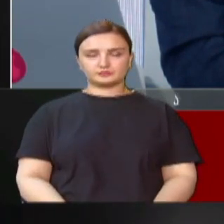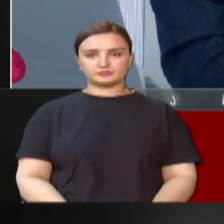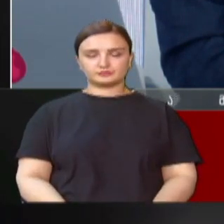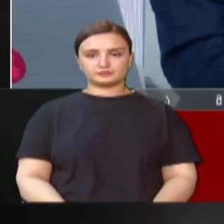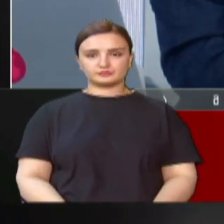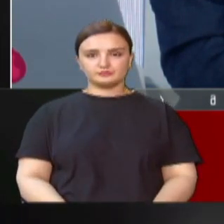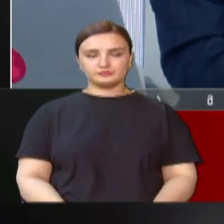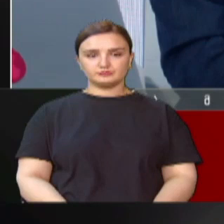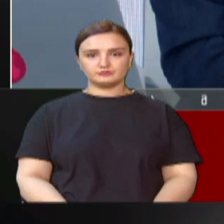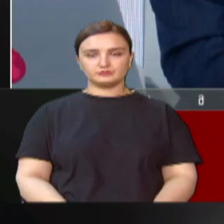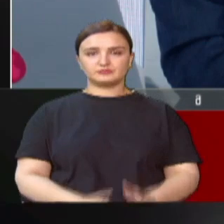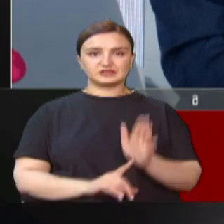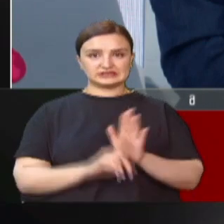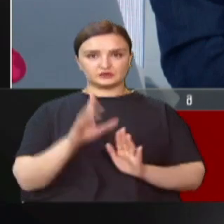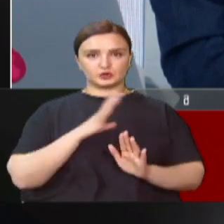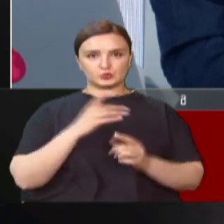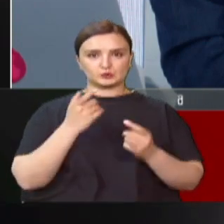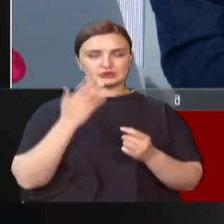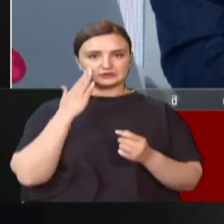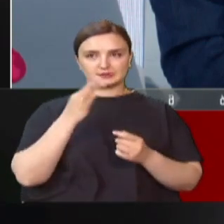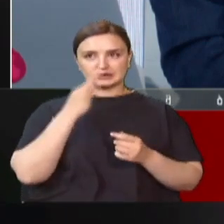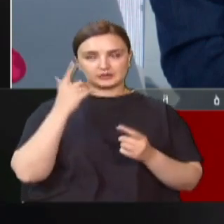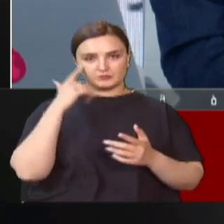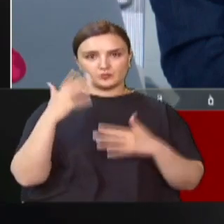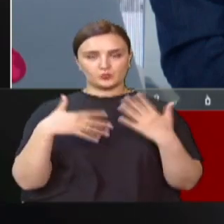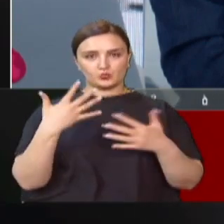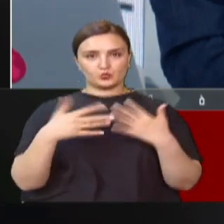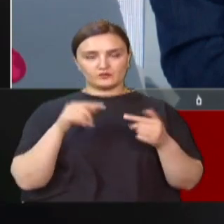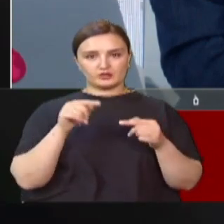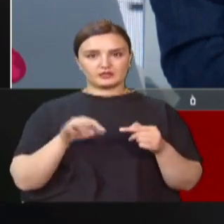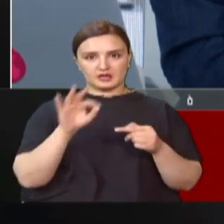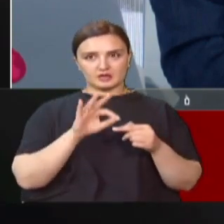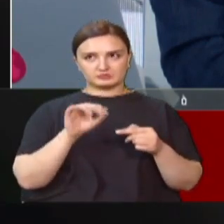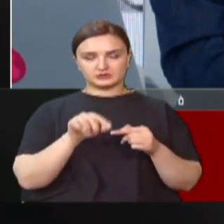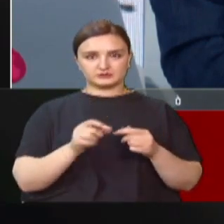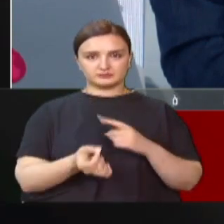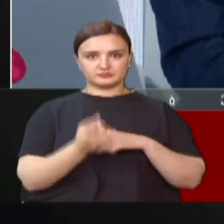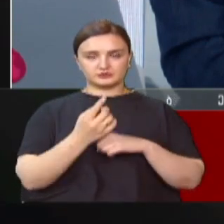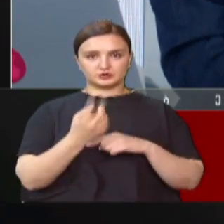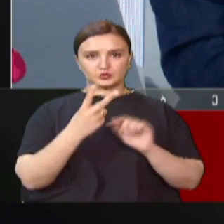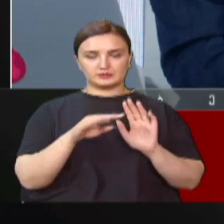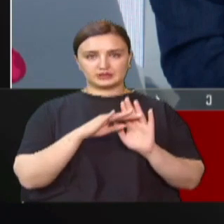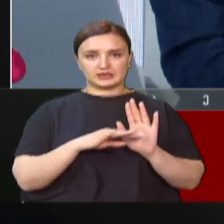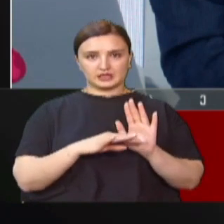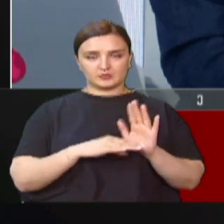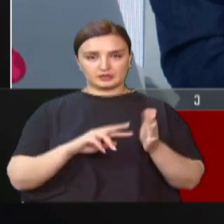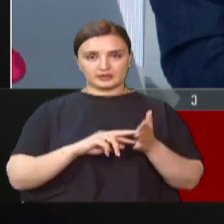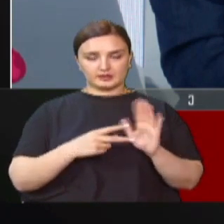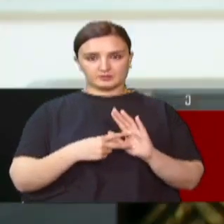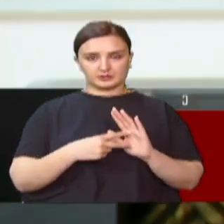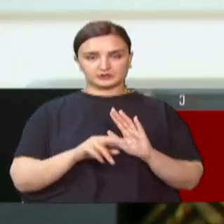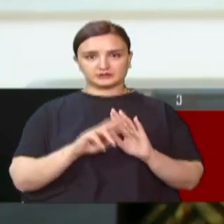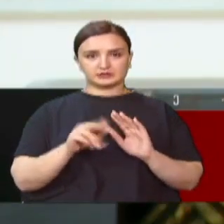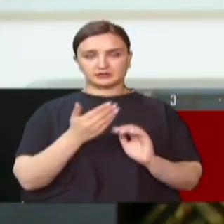თავიდანვე ბუნდოვნება გამოიწვია სიმართლე გითხრათ ამ პუნქტის გაჩენამ, ამ 12 პუნქტში,